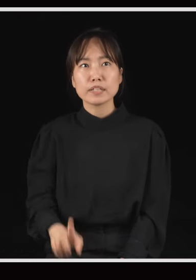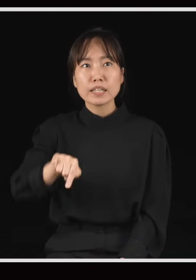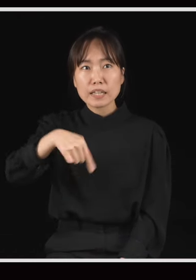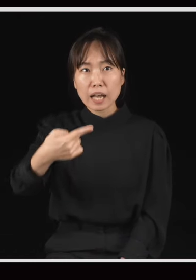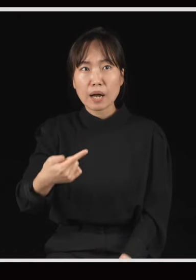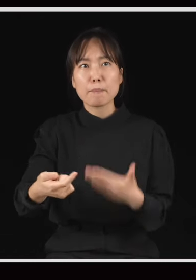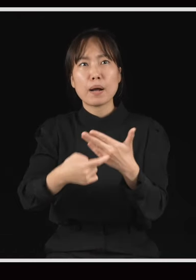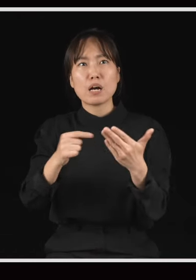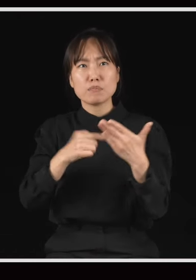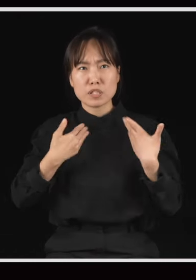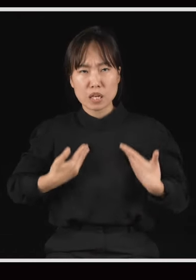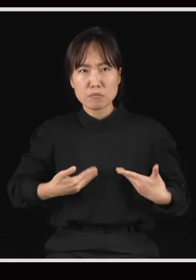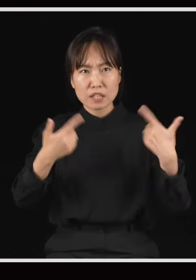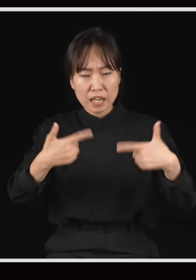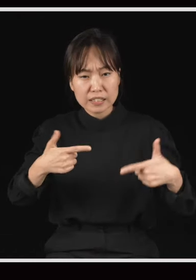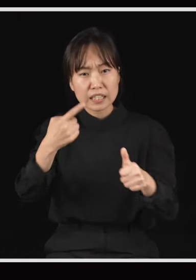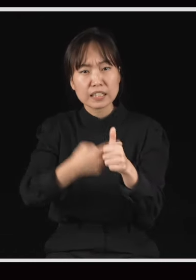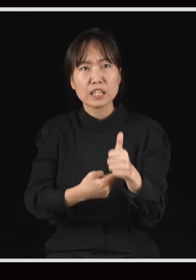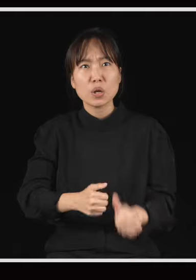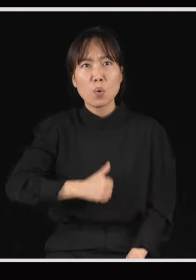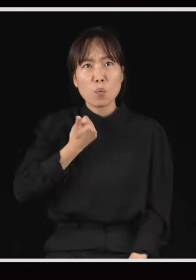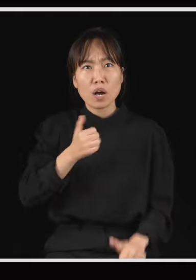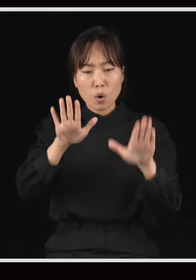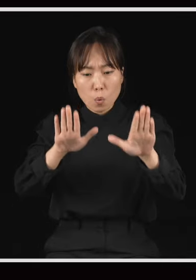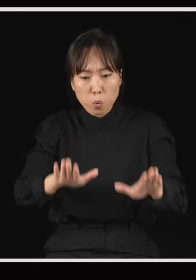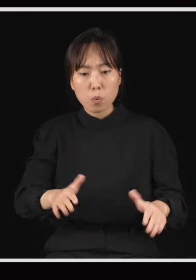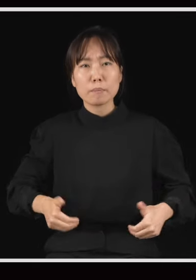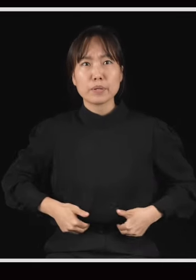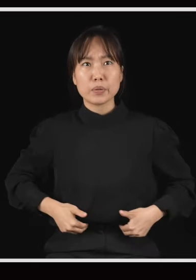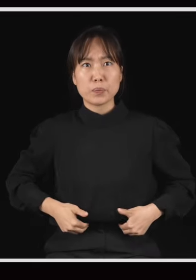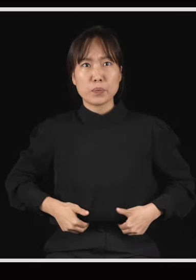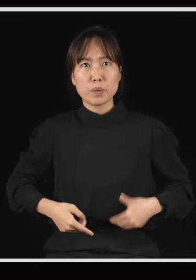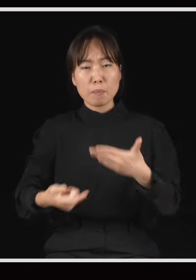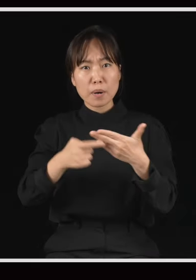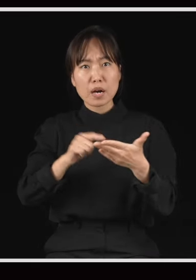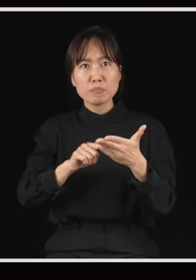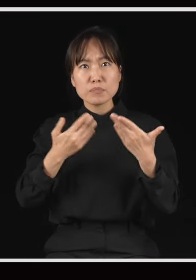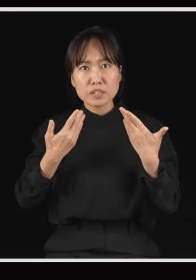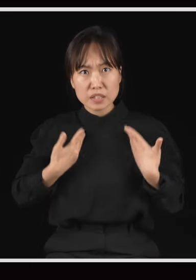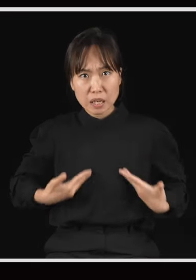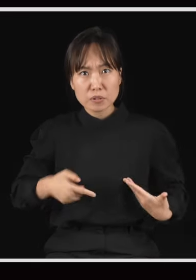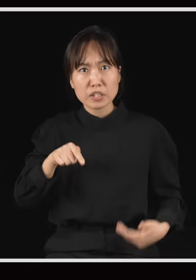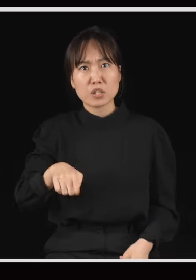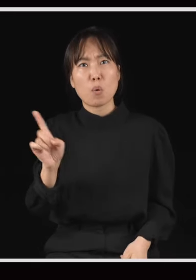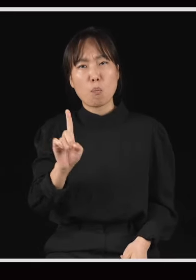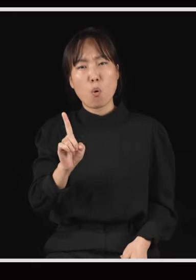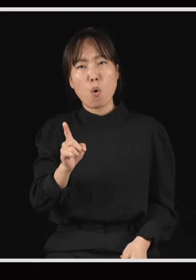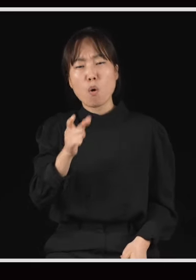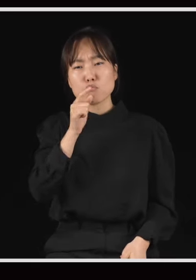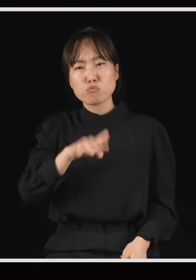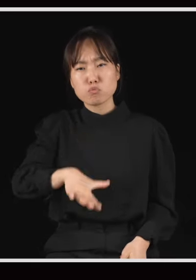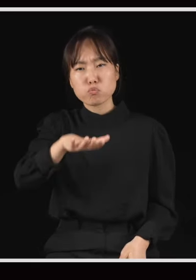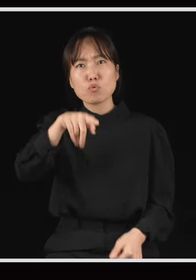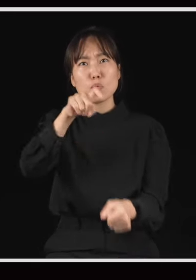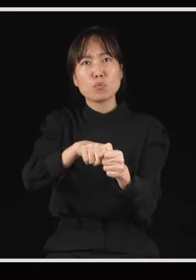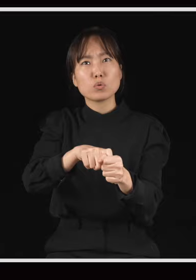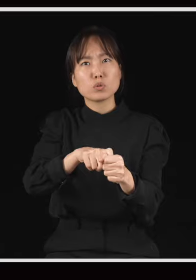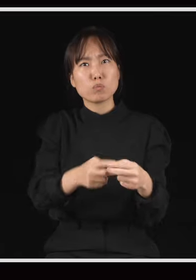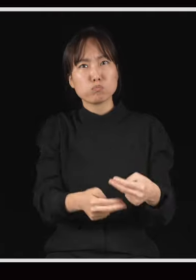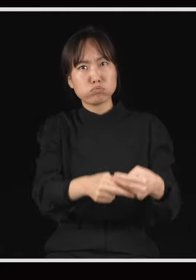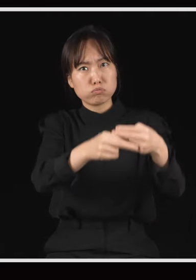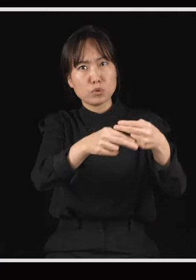챙김을 통해서 분노에서 벗어나야 될 겁니다. 마음 챙김은 일종의 그러니까 어떤 댐을 쌓는 역할이기도 하지만 동시에 불을